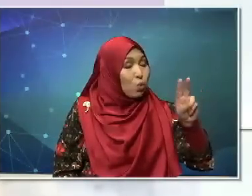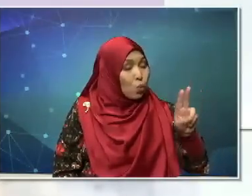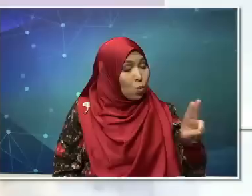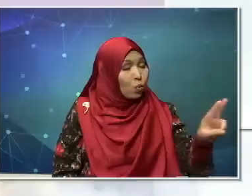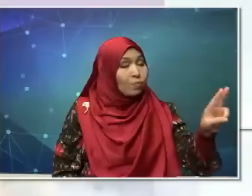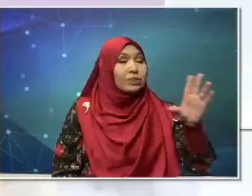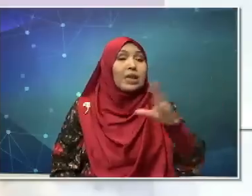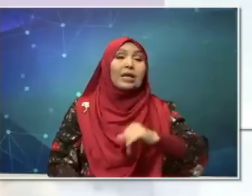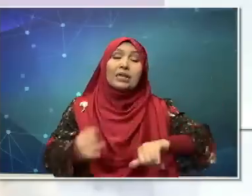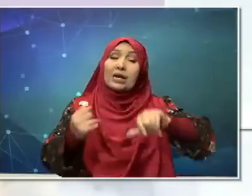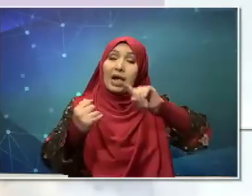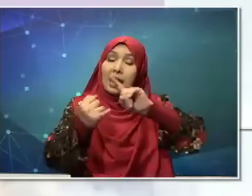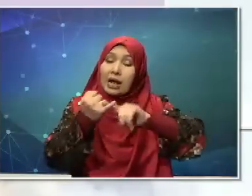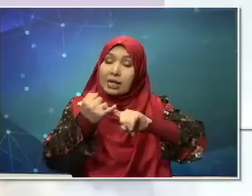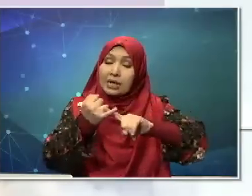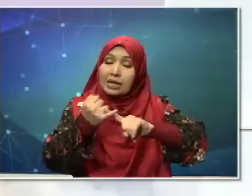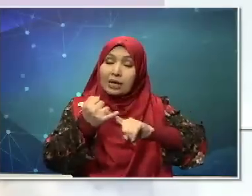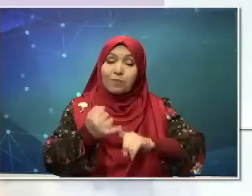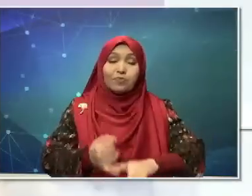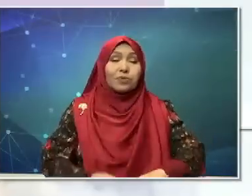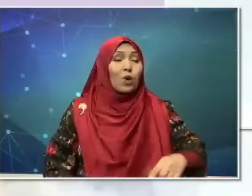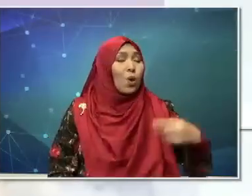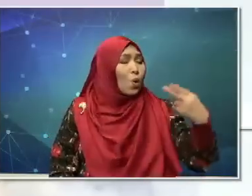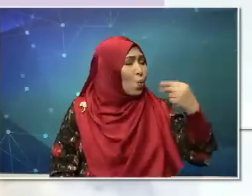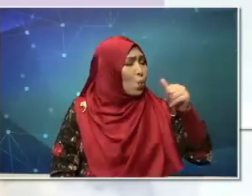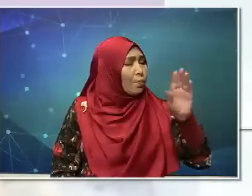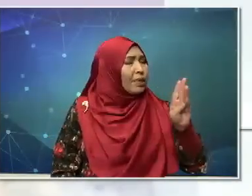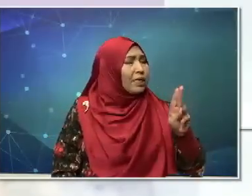dan interaktif kelima movie